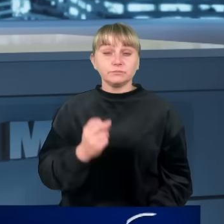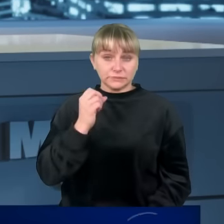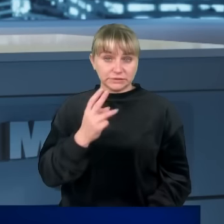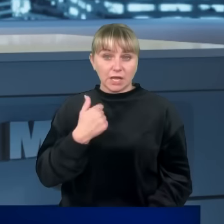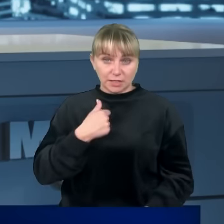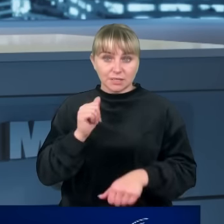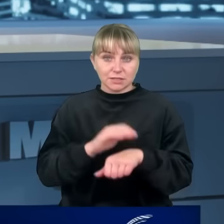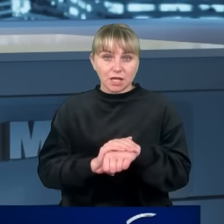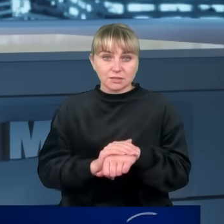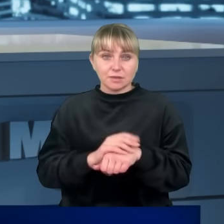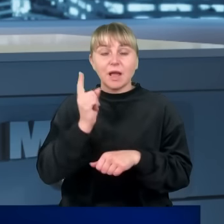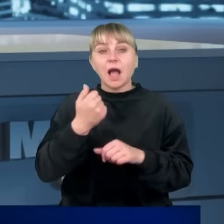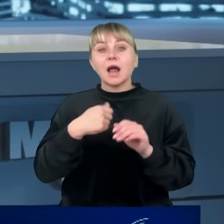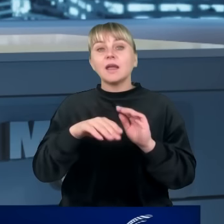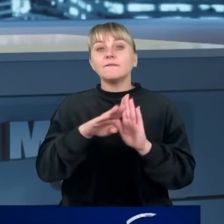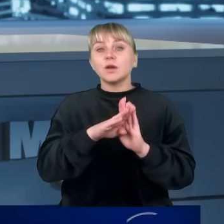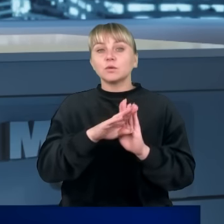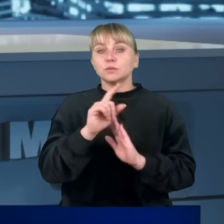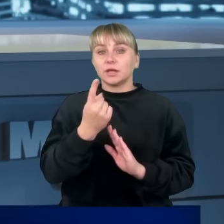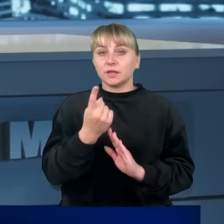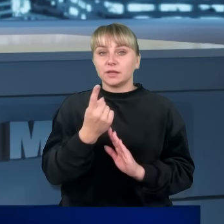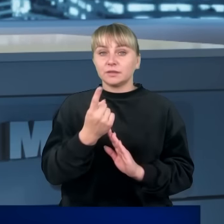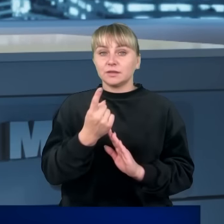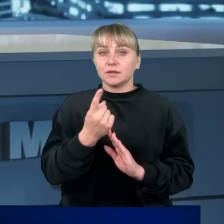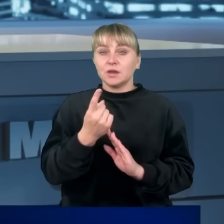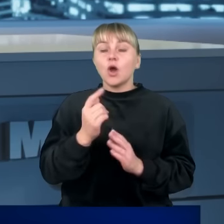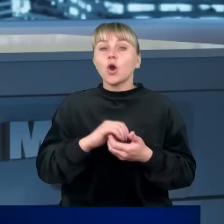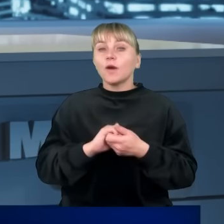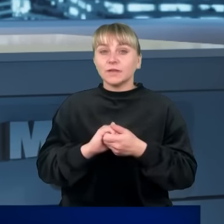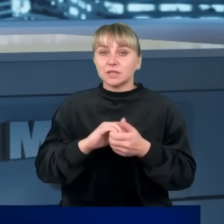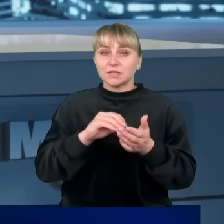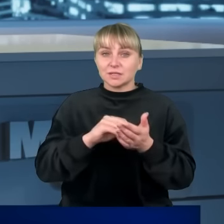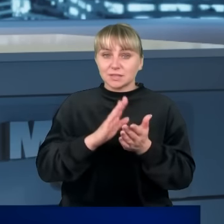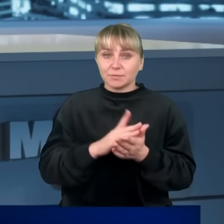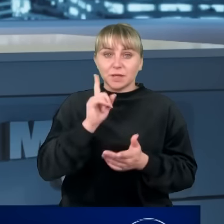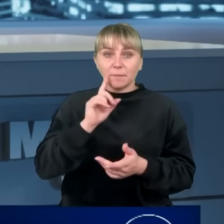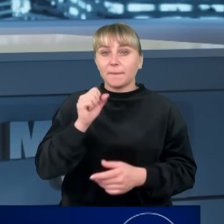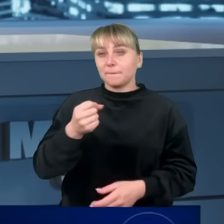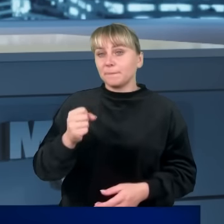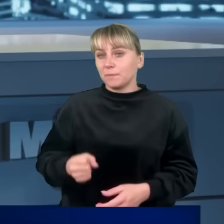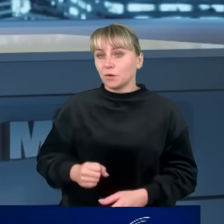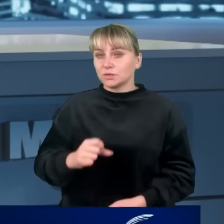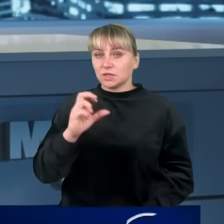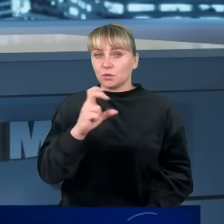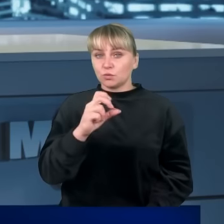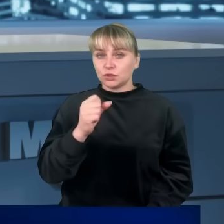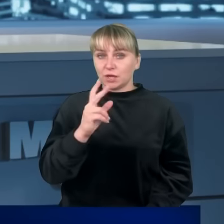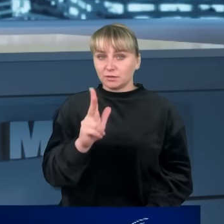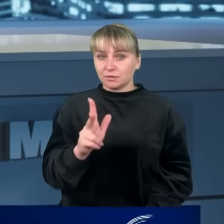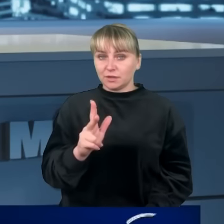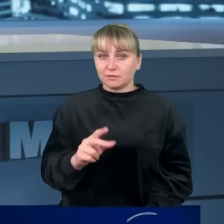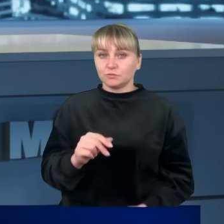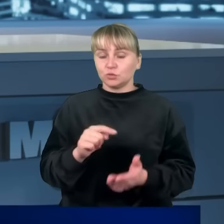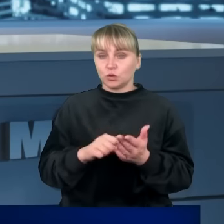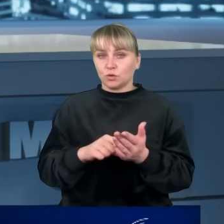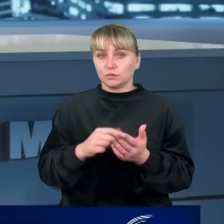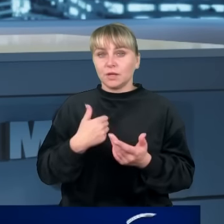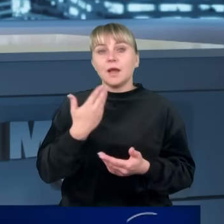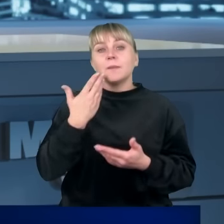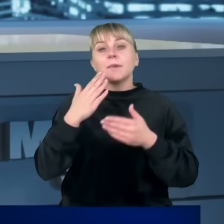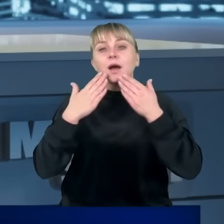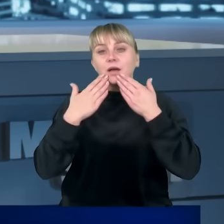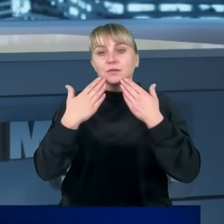warunkiem, że do Konfederacji zapisze się pan profesor Przemysław Czarnek i to o nim rozmawiamy. Bardzo uprzejmie